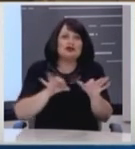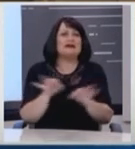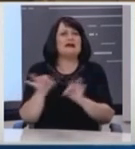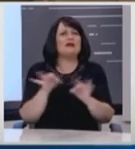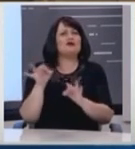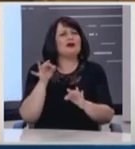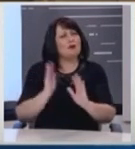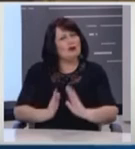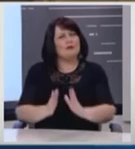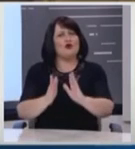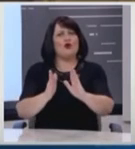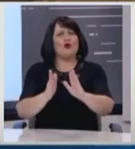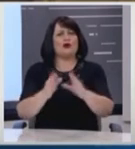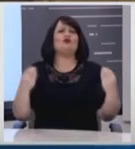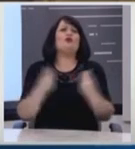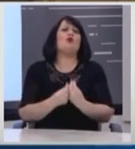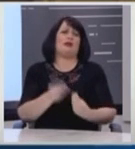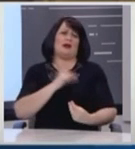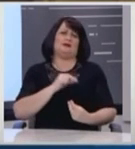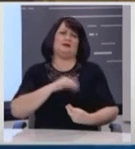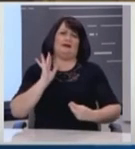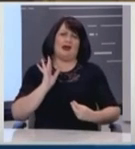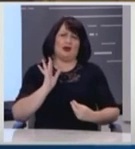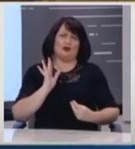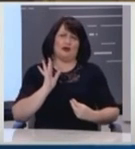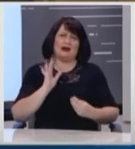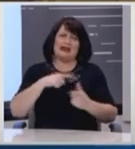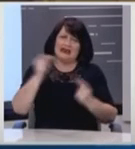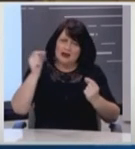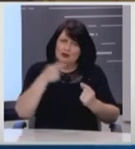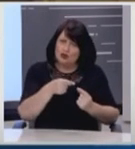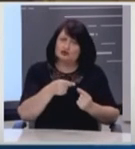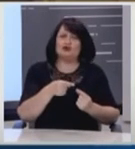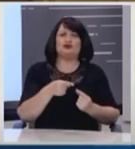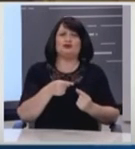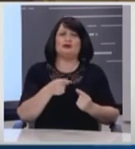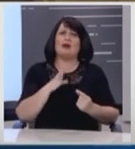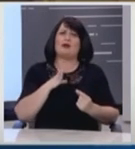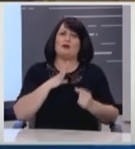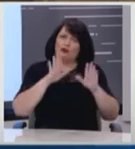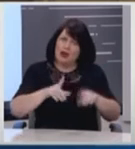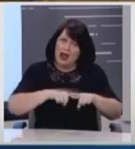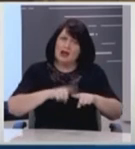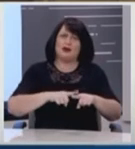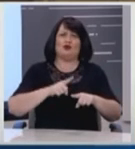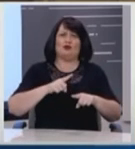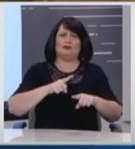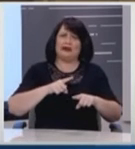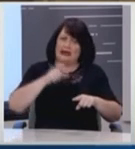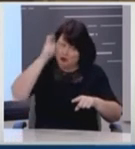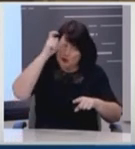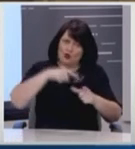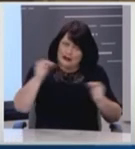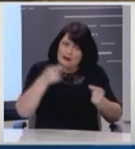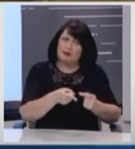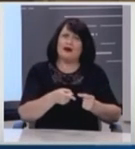σχεδιασμοί ξένοι προς τα πραγματικά συμφέροντα και του κυπριακού λαού, των Ελληνοκυπρίων, των Τουρκοκυπρίων, καθώς και